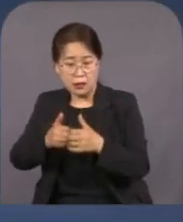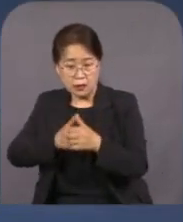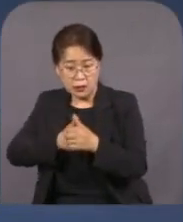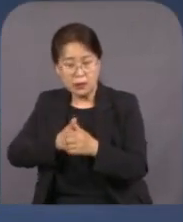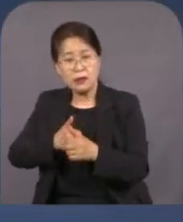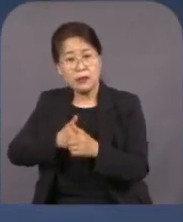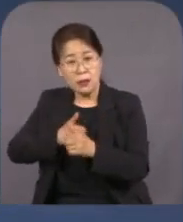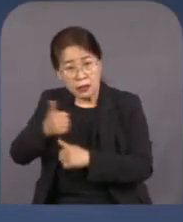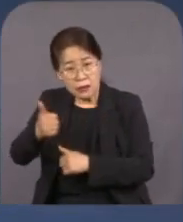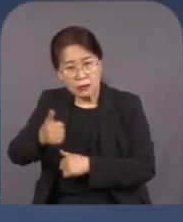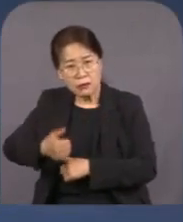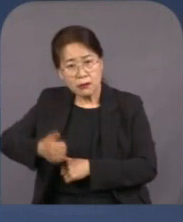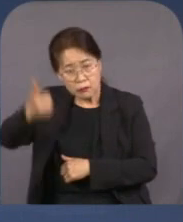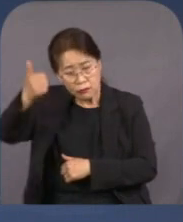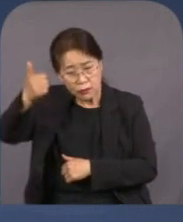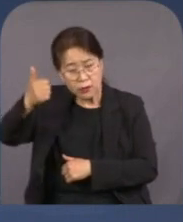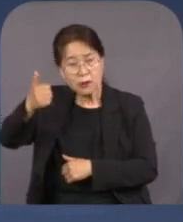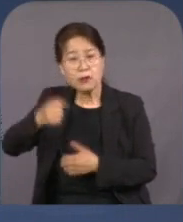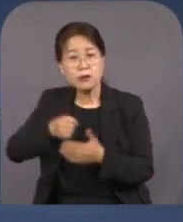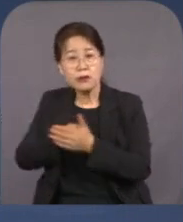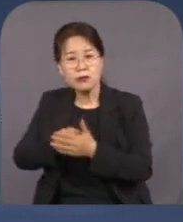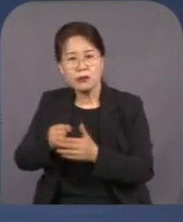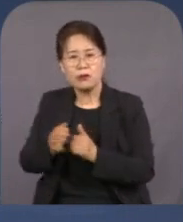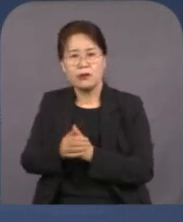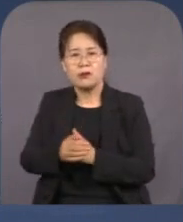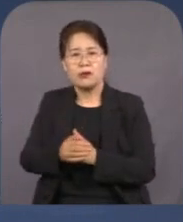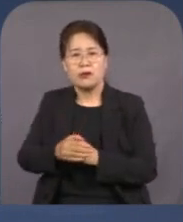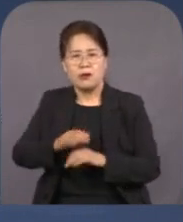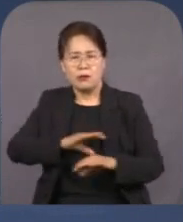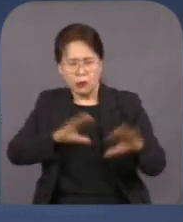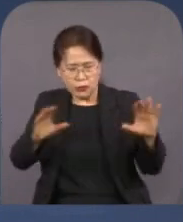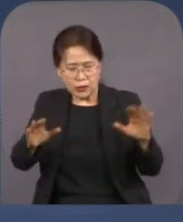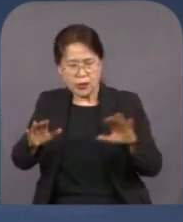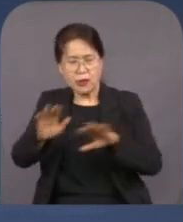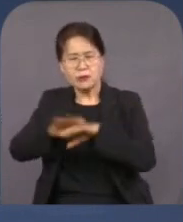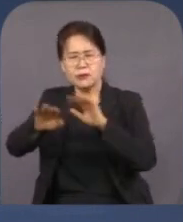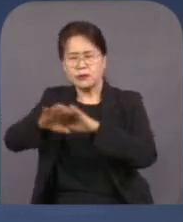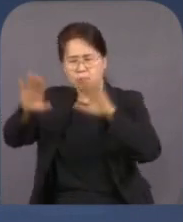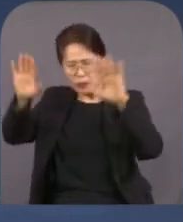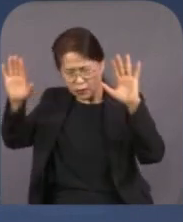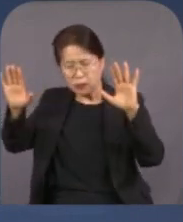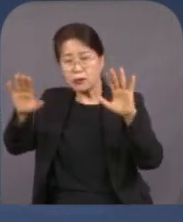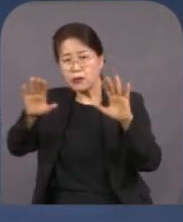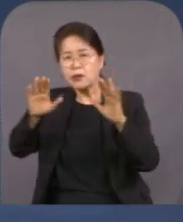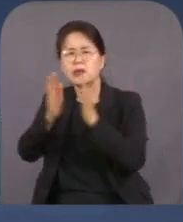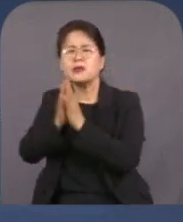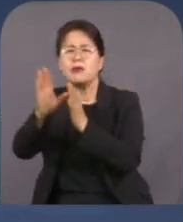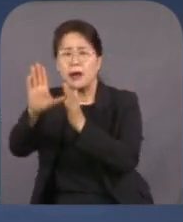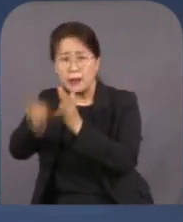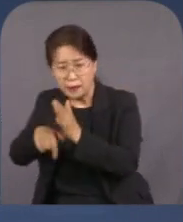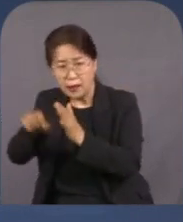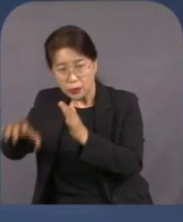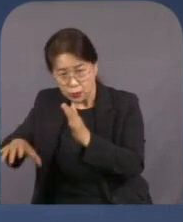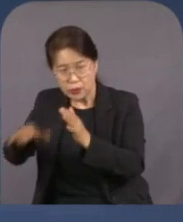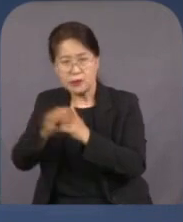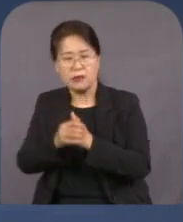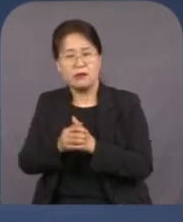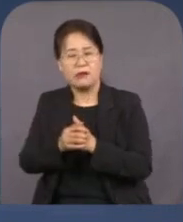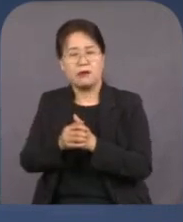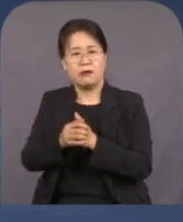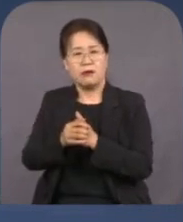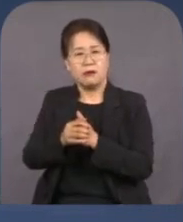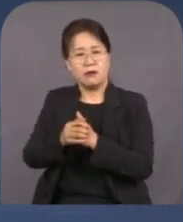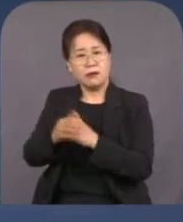어디에서 결정되었습니까 모세가 손을 들어 기도한 그 기도의 현장입니다 기도의